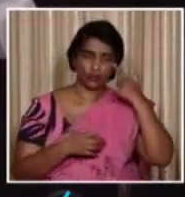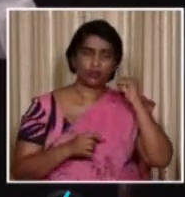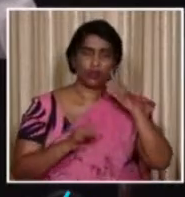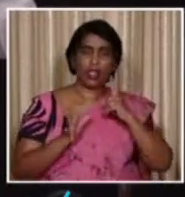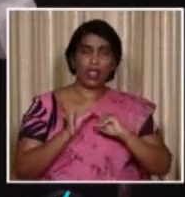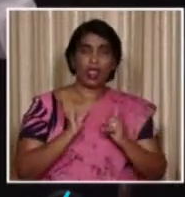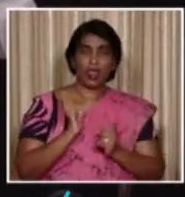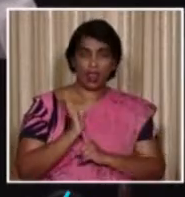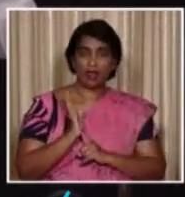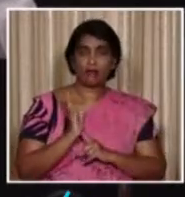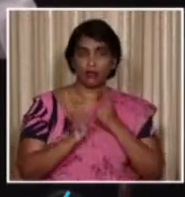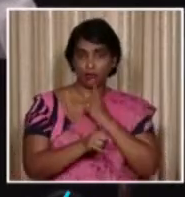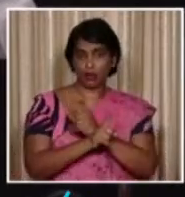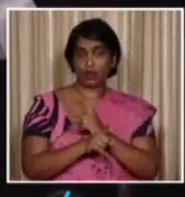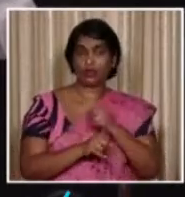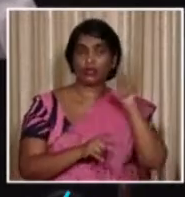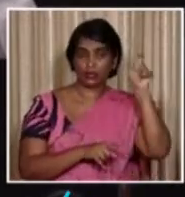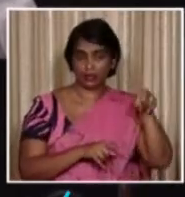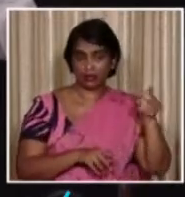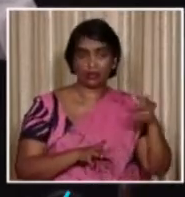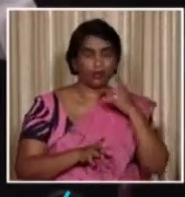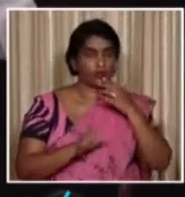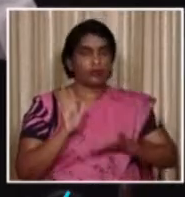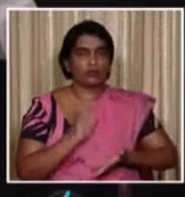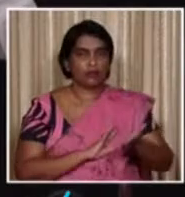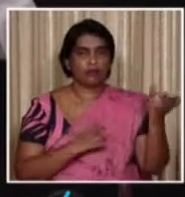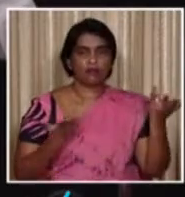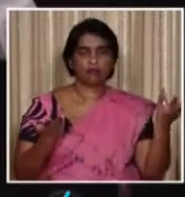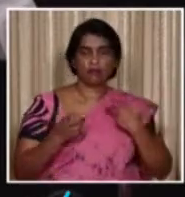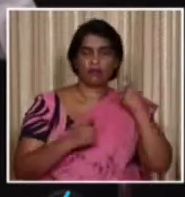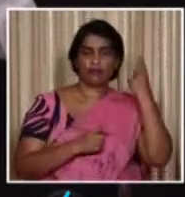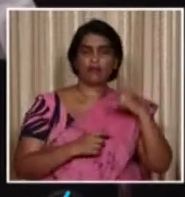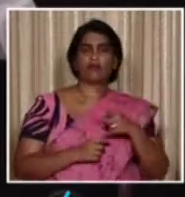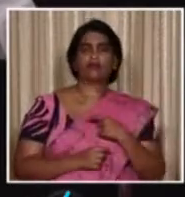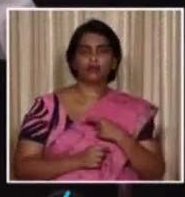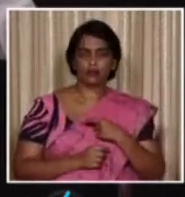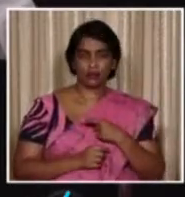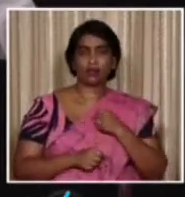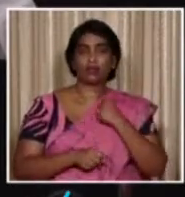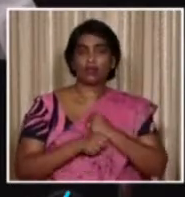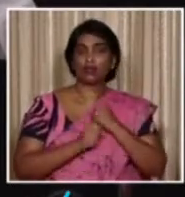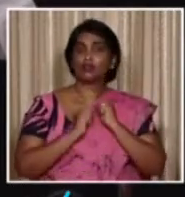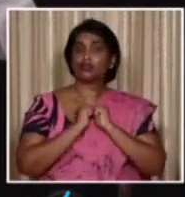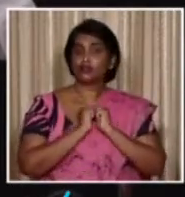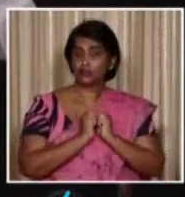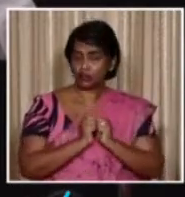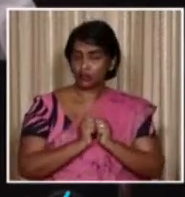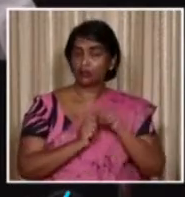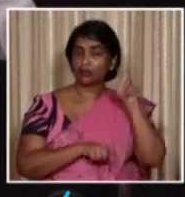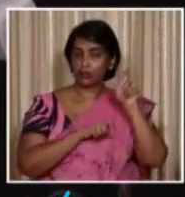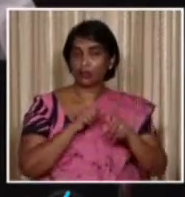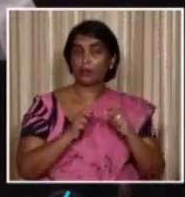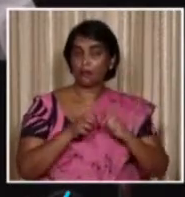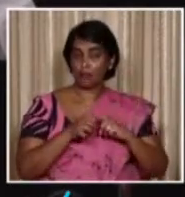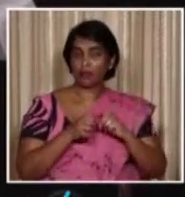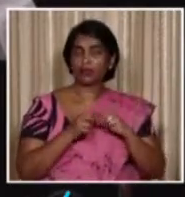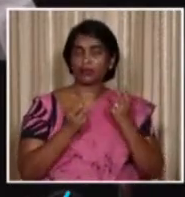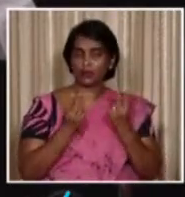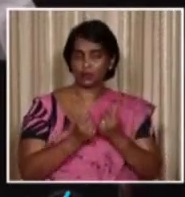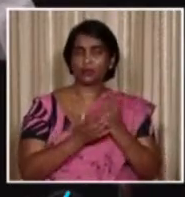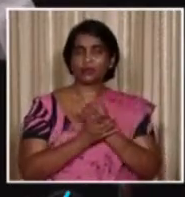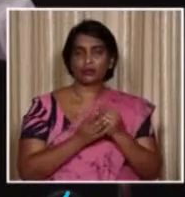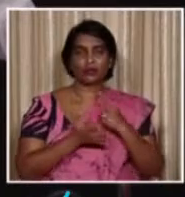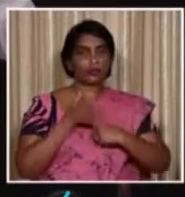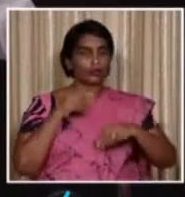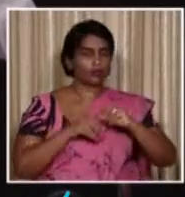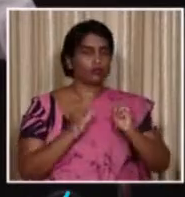උසස් පෙළ කරන ගුරුවරු ඉන්නවා. නමුත් ඔවුන් පාසලට යන්නේ තත්ත්වයක් මත විදිහට. ඒ නිසා රාජ්‍ය සේවකයන්ගේ ප්‍රශ්නේ වහාම විසඳීම සඳහා මා දන්නවා